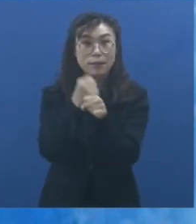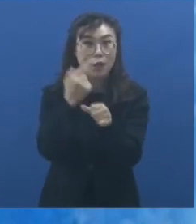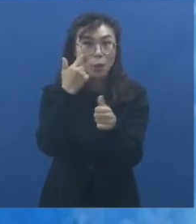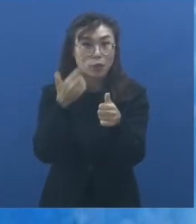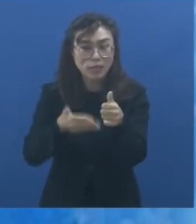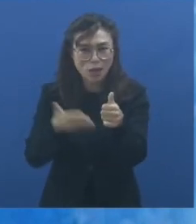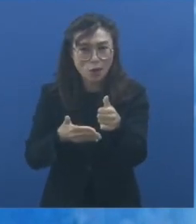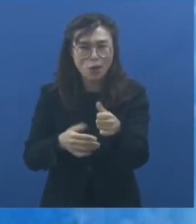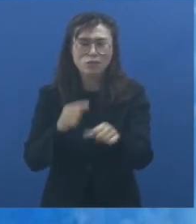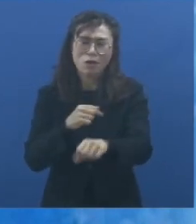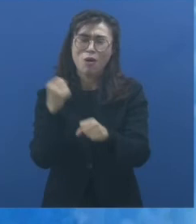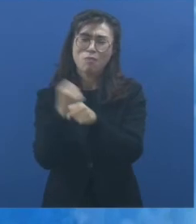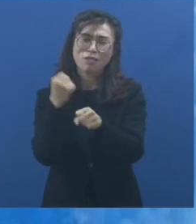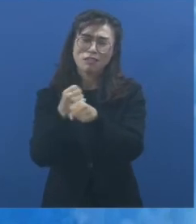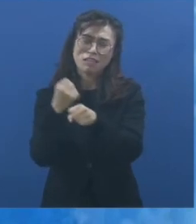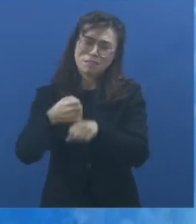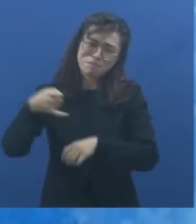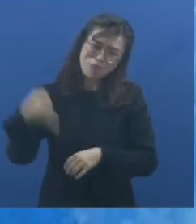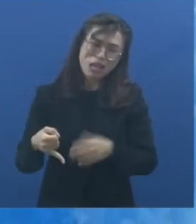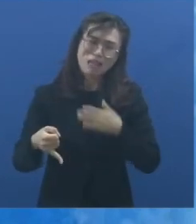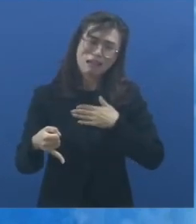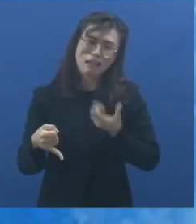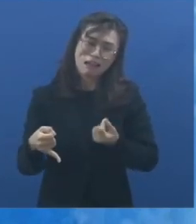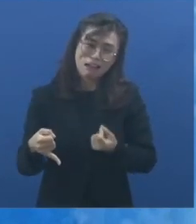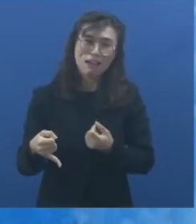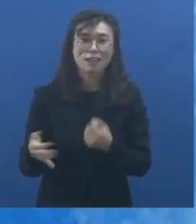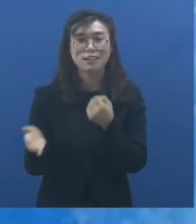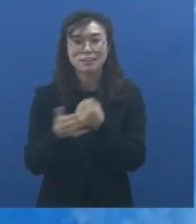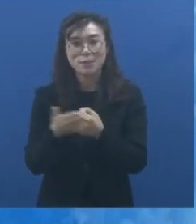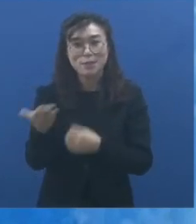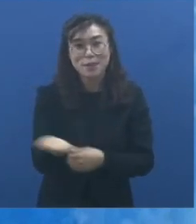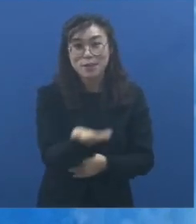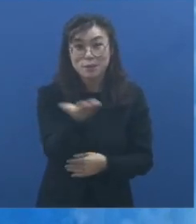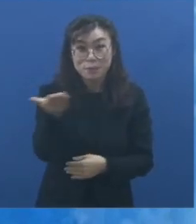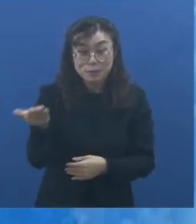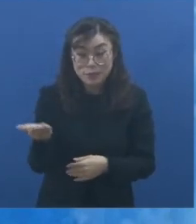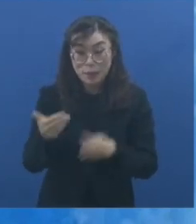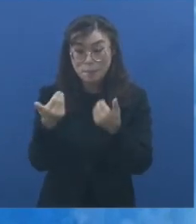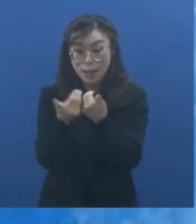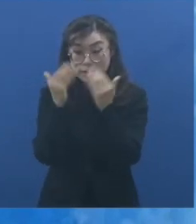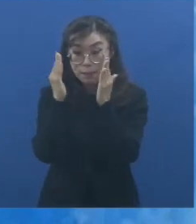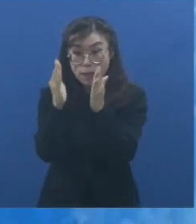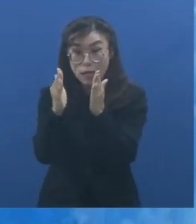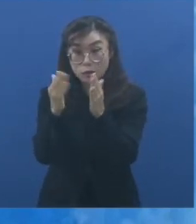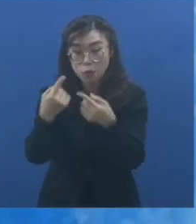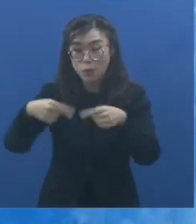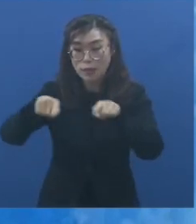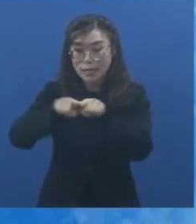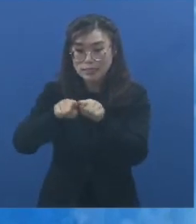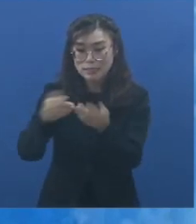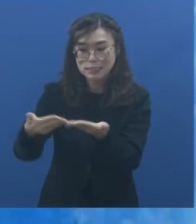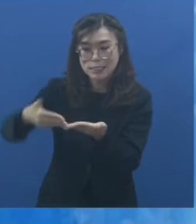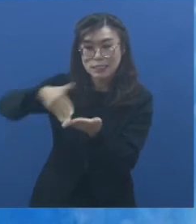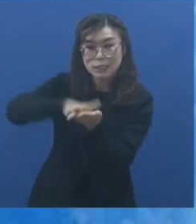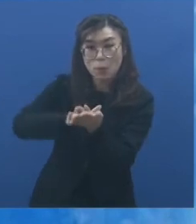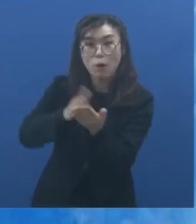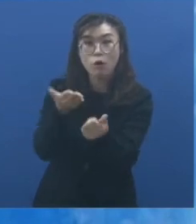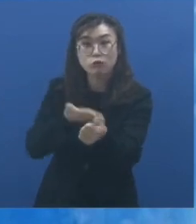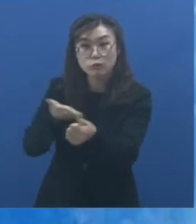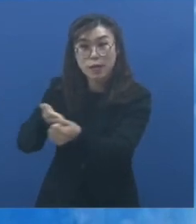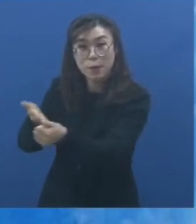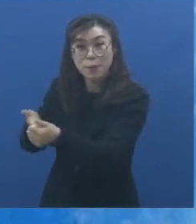꽝 이네요 왕 편입니다 자 반대쪽도 접어서 저어 주시고 아